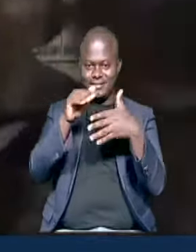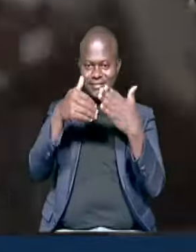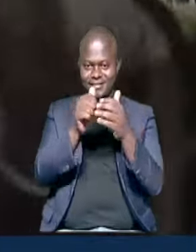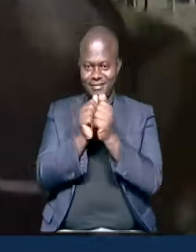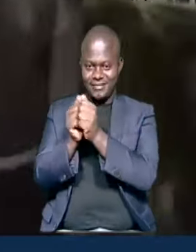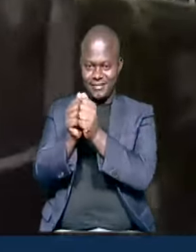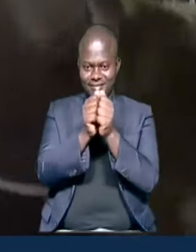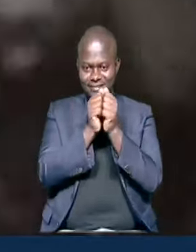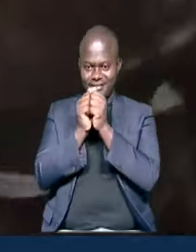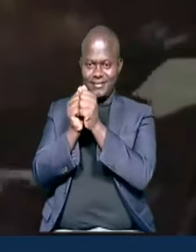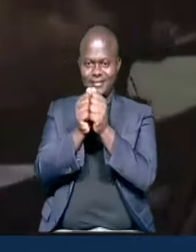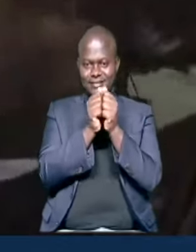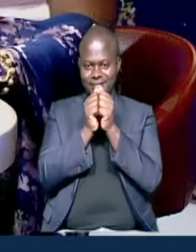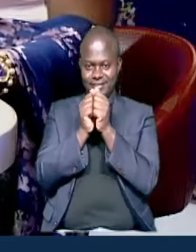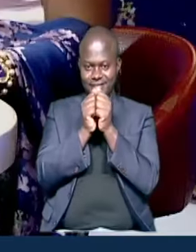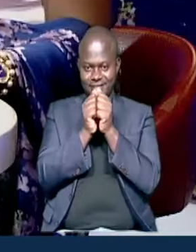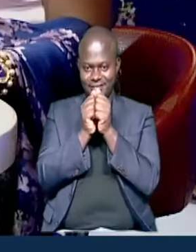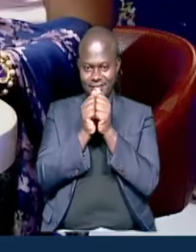ntabwo bishimye Olivier